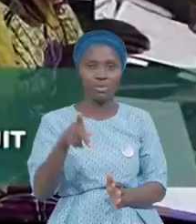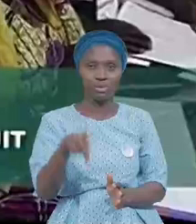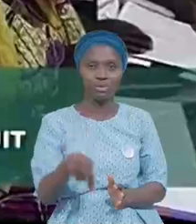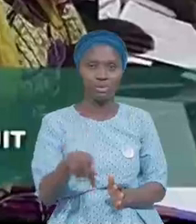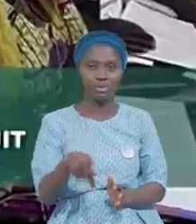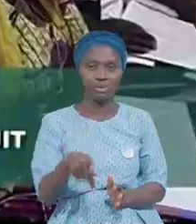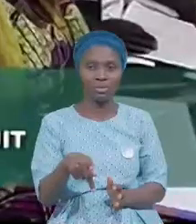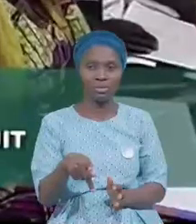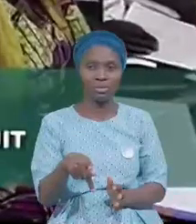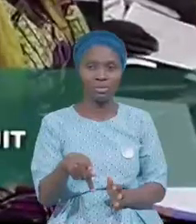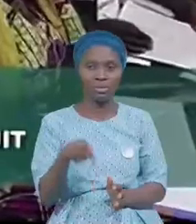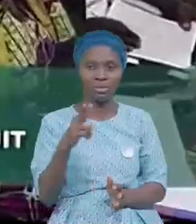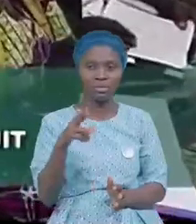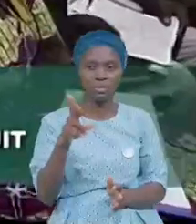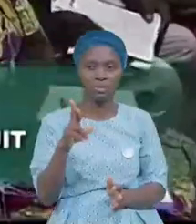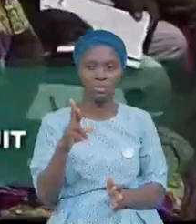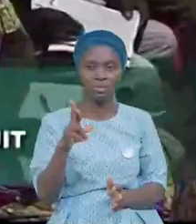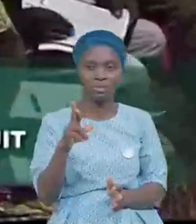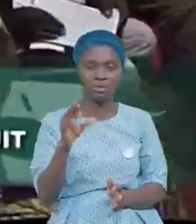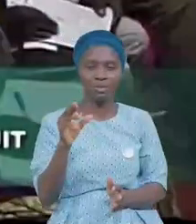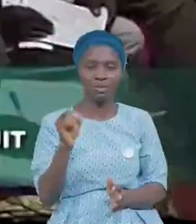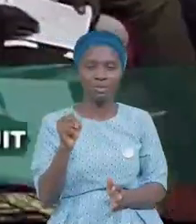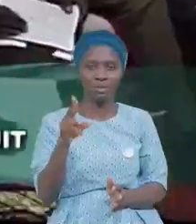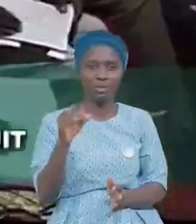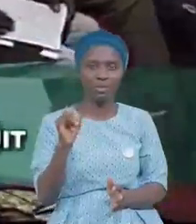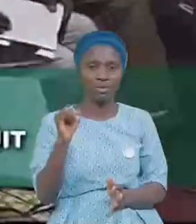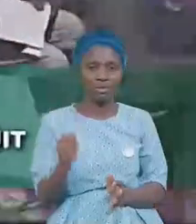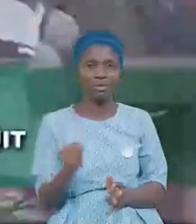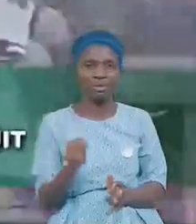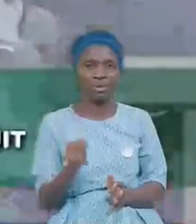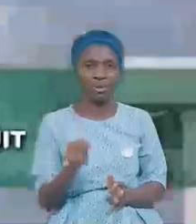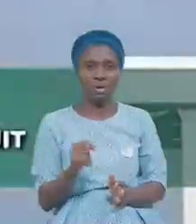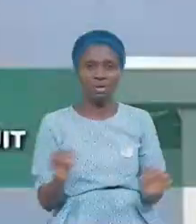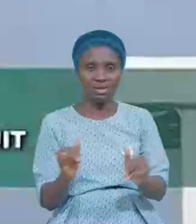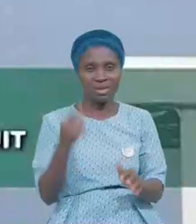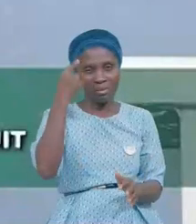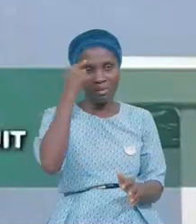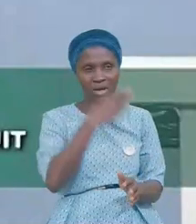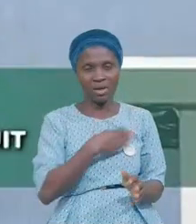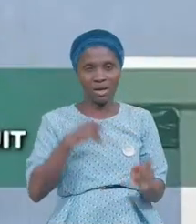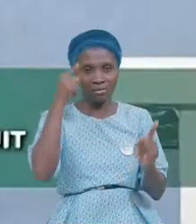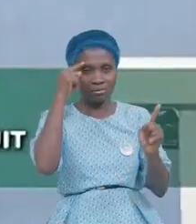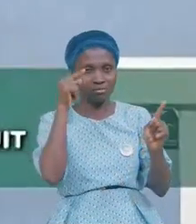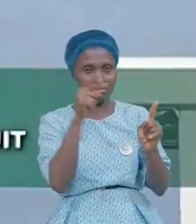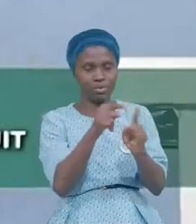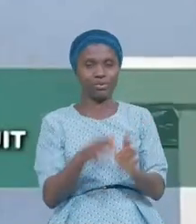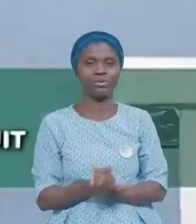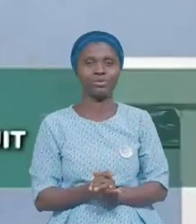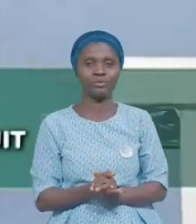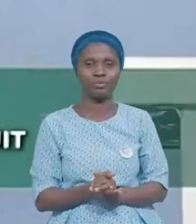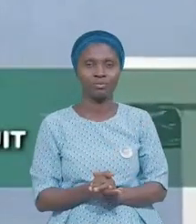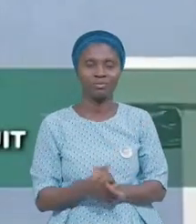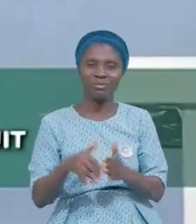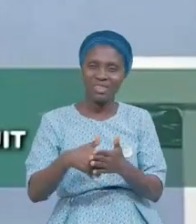Les gens matures ayant les mêmes pensées et poursuites. Une pensée